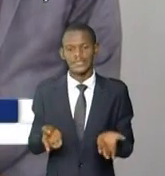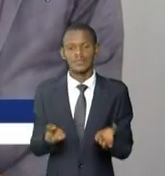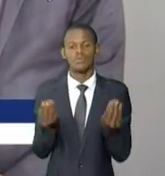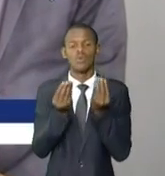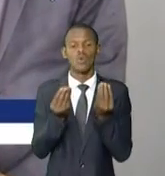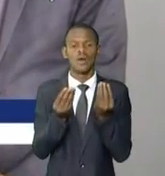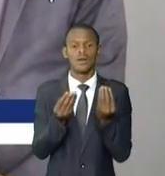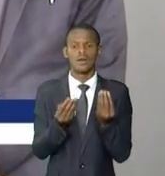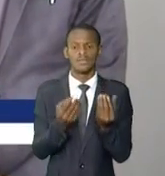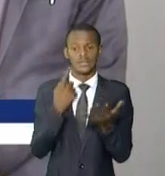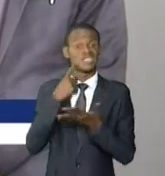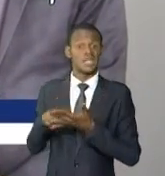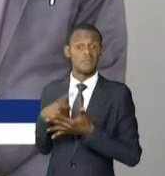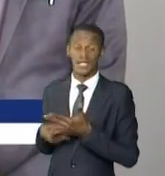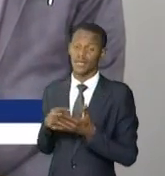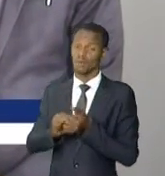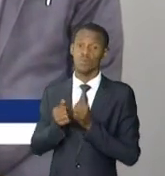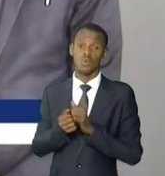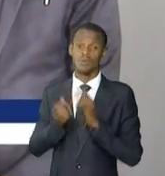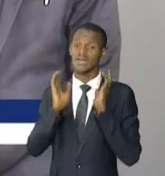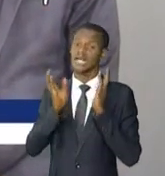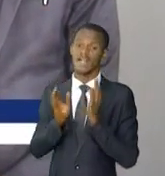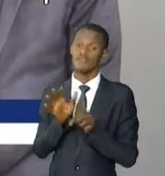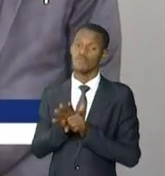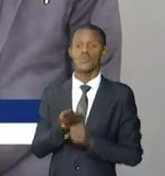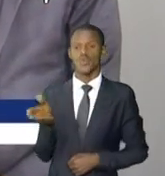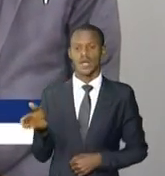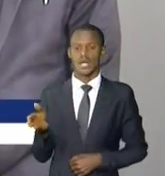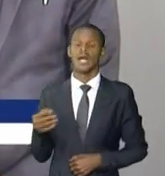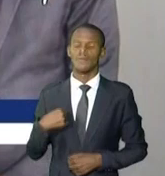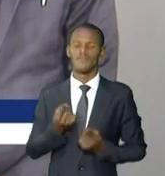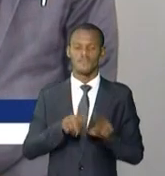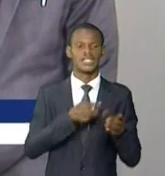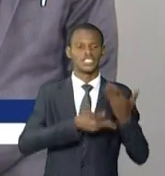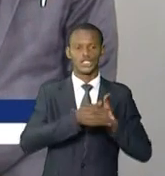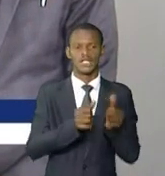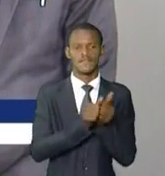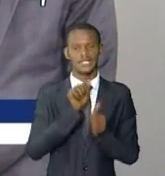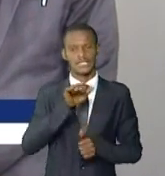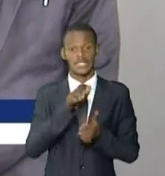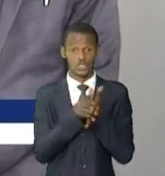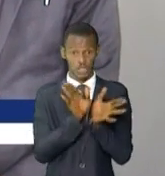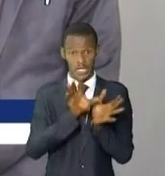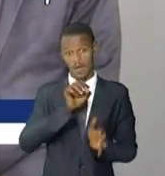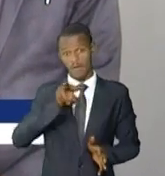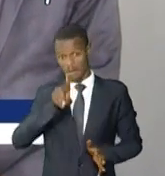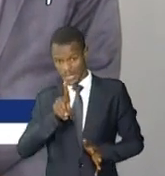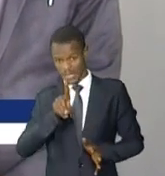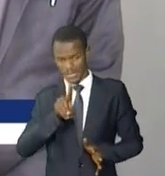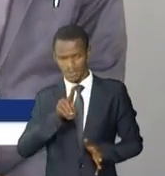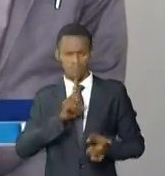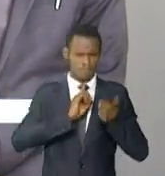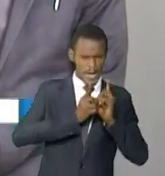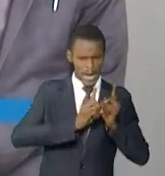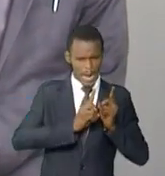DG, échanger avec lui. Mais je suis satisfait. Il y a des travaux qui sont envisagés, qui ont